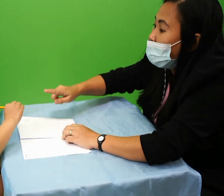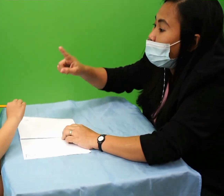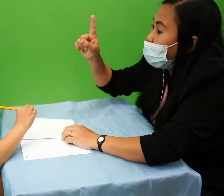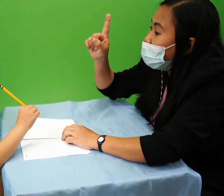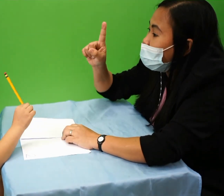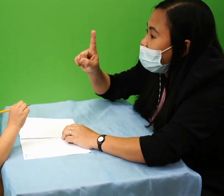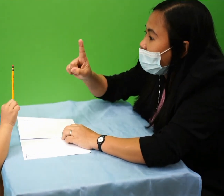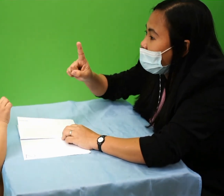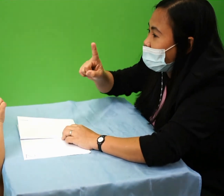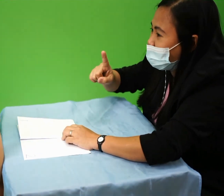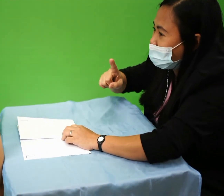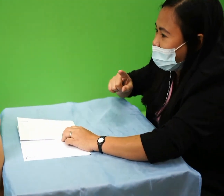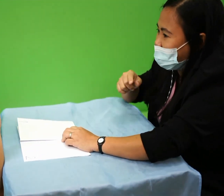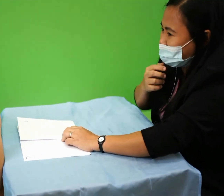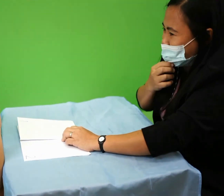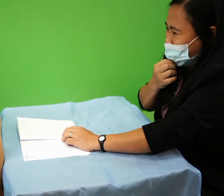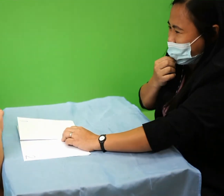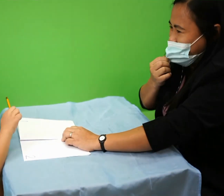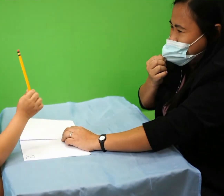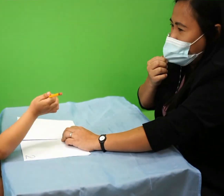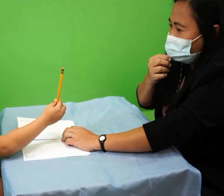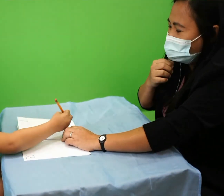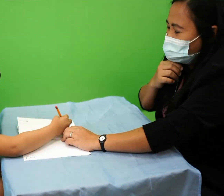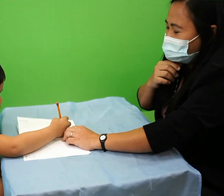ang usa ka baso.